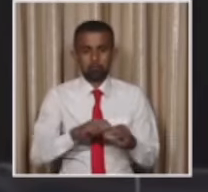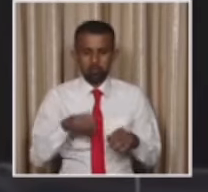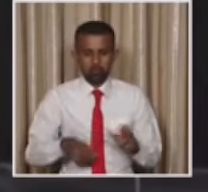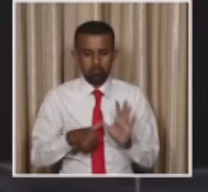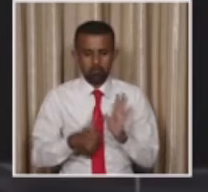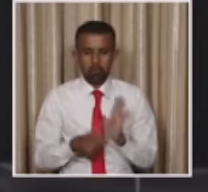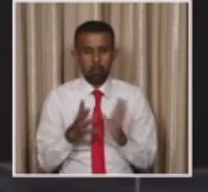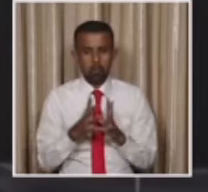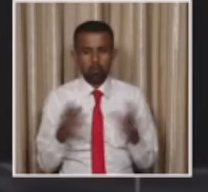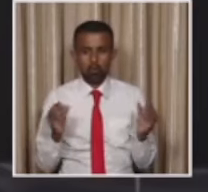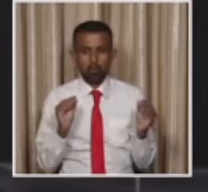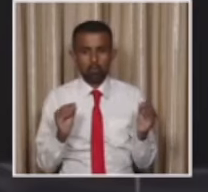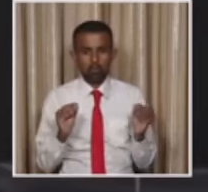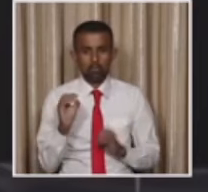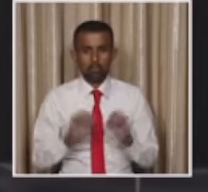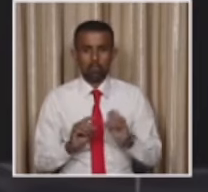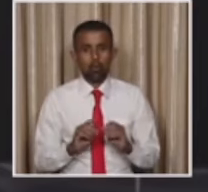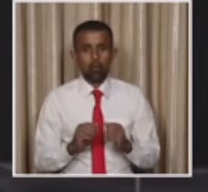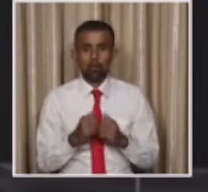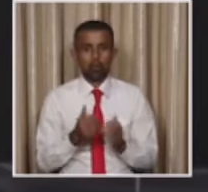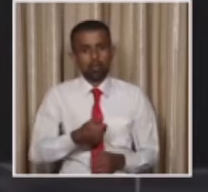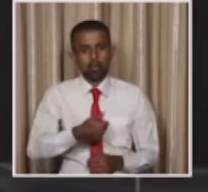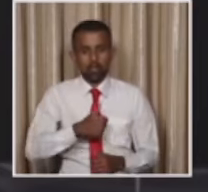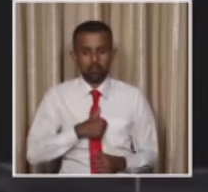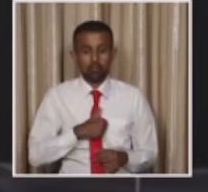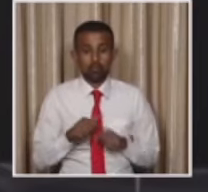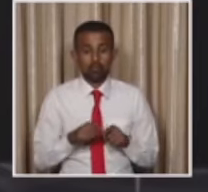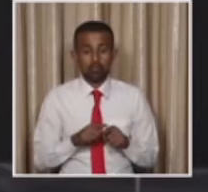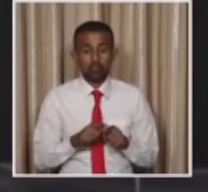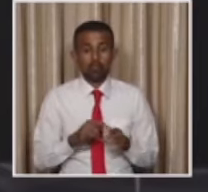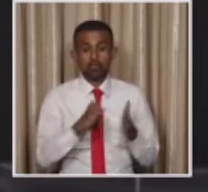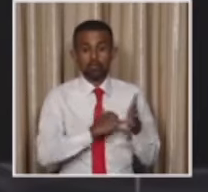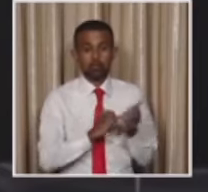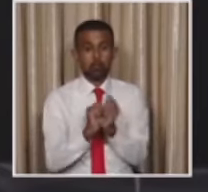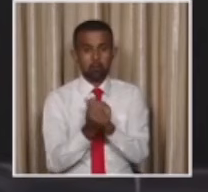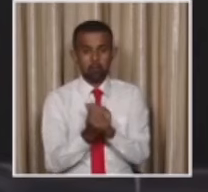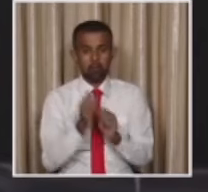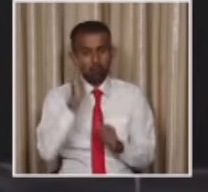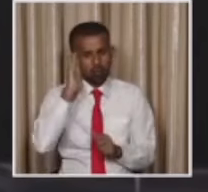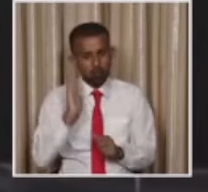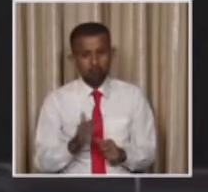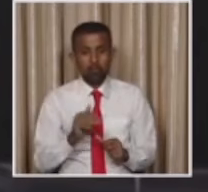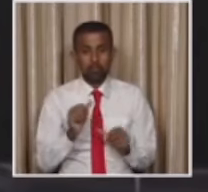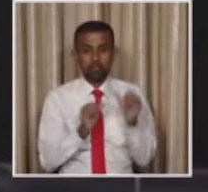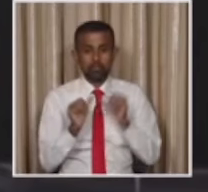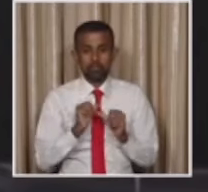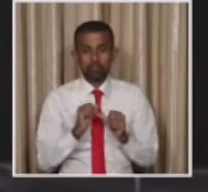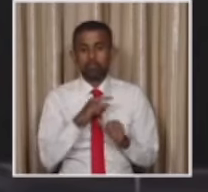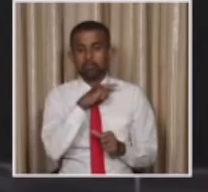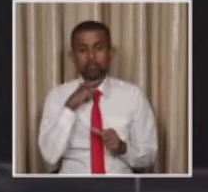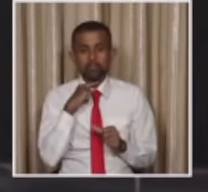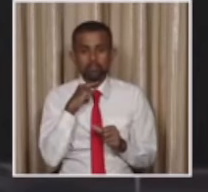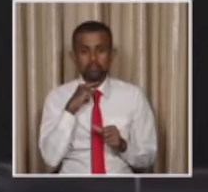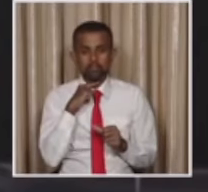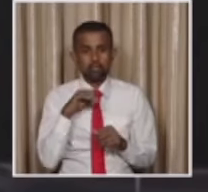පනතෙන් විසඳනවා නම් ඒකට 100,000ක් එකගයි. ඒ වගේම සංක්‍රාන්තික ලිංගිකයන් හැටියට ස්වභාවිකව හෝමෝන හේතු මත ඇති වෙන අයගේ